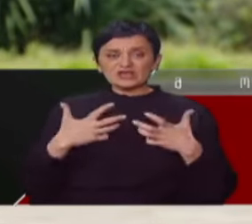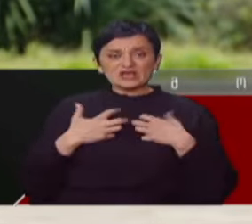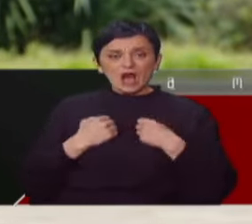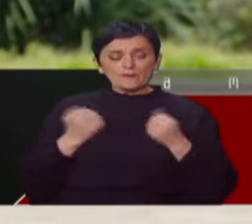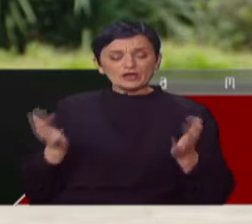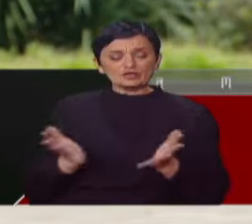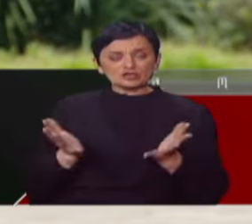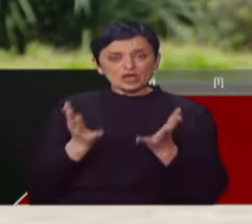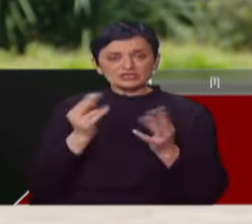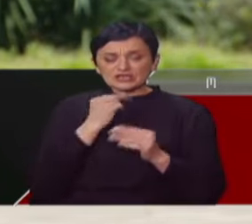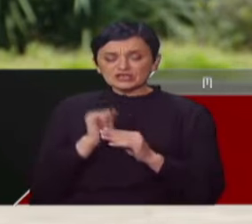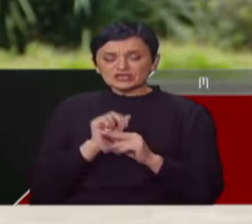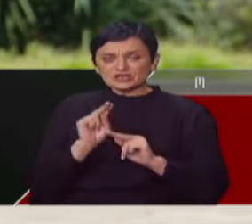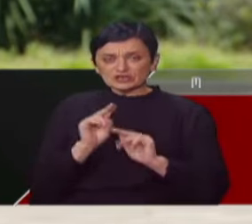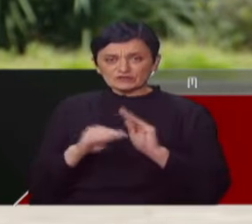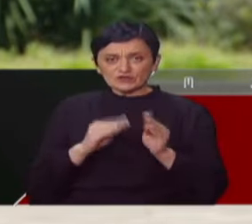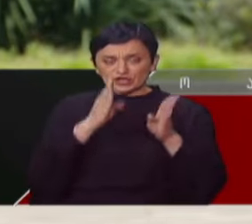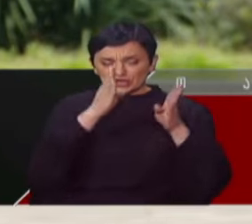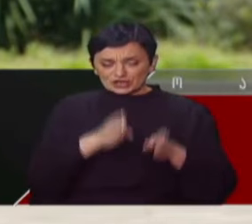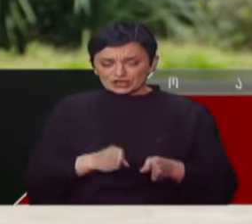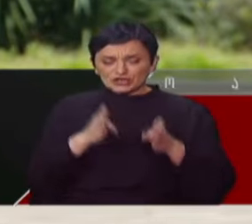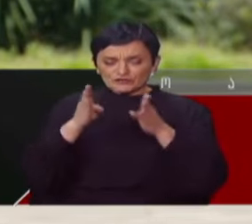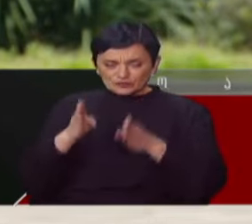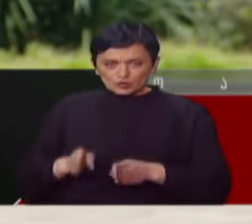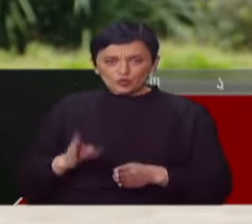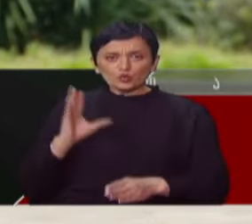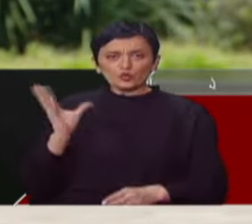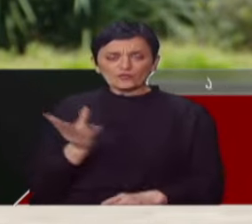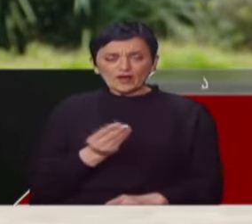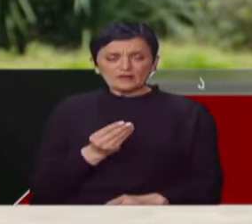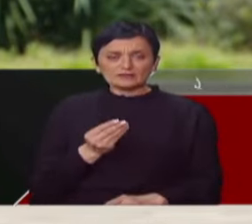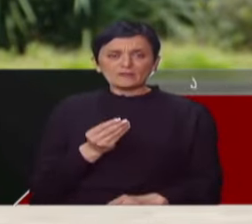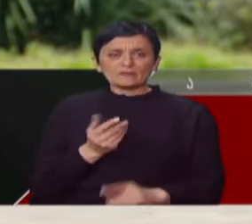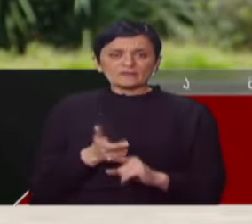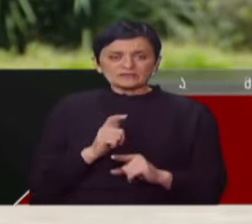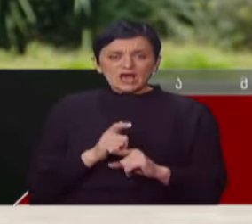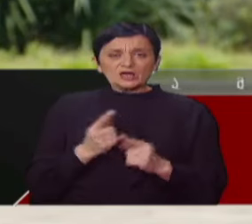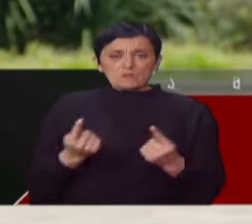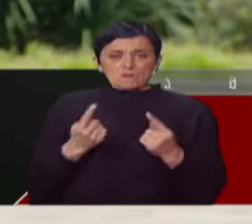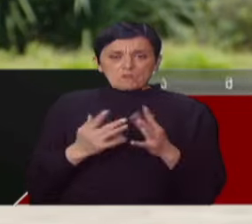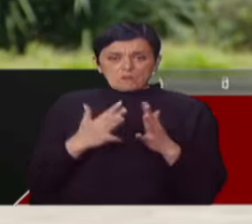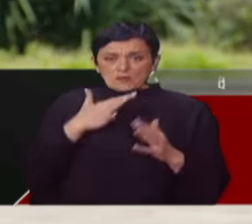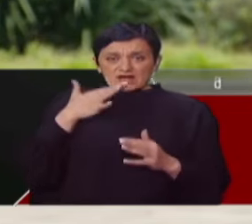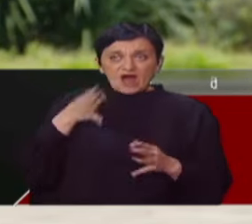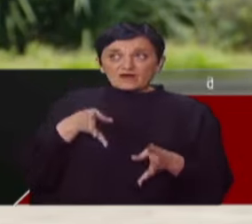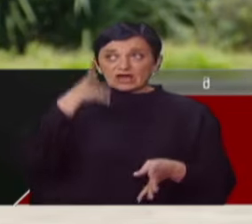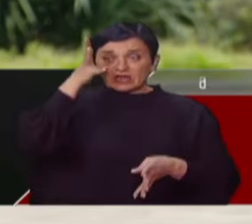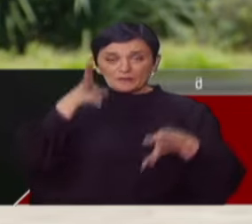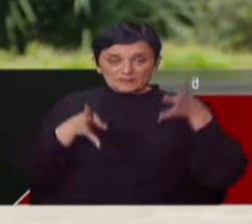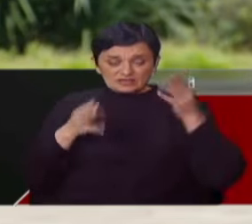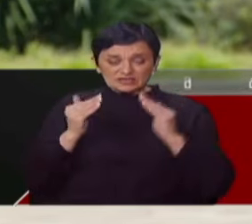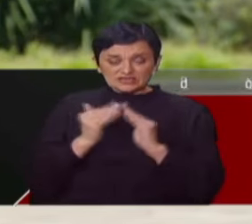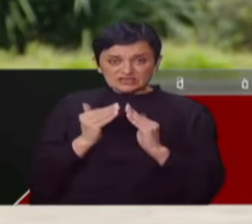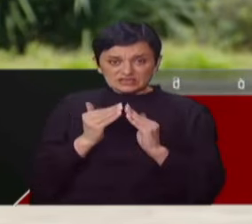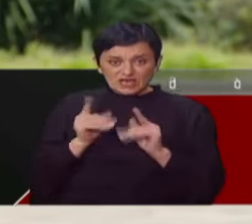გამაჯანხისაღებელი ინფრასტრუქტურის განვითარება ინდივიდუალურად ყველა ძალიან მასშტაბურ და მრავალბინიან საცხოვრებელ სახლებში